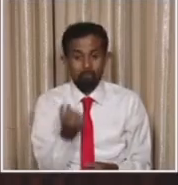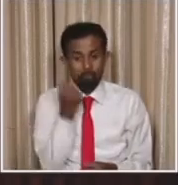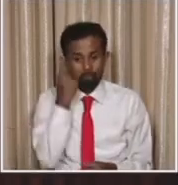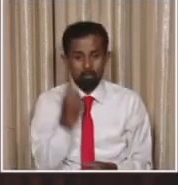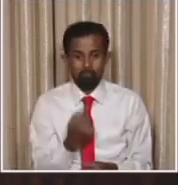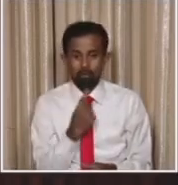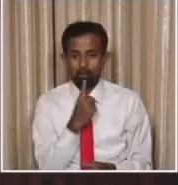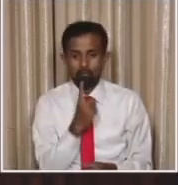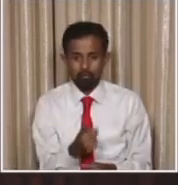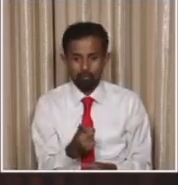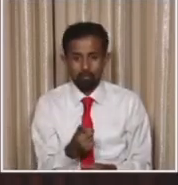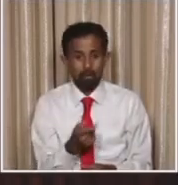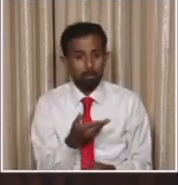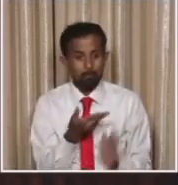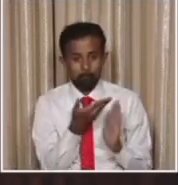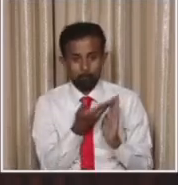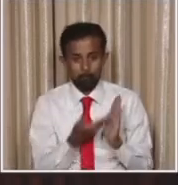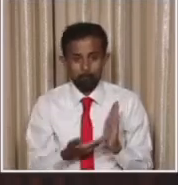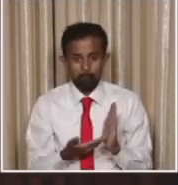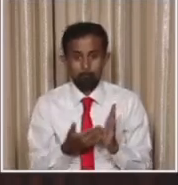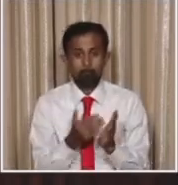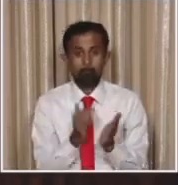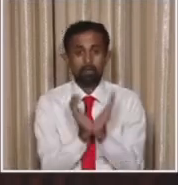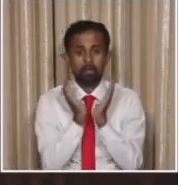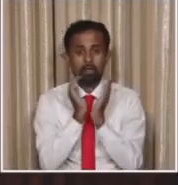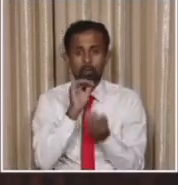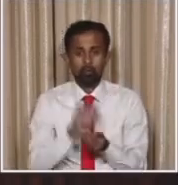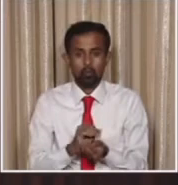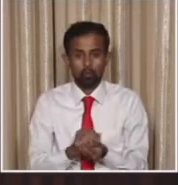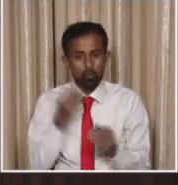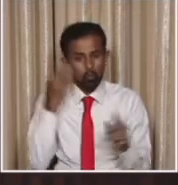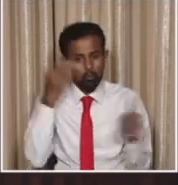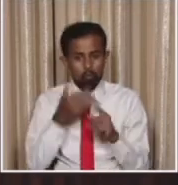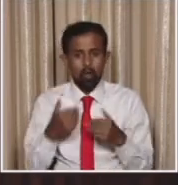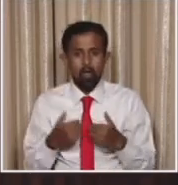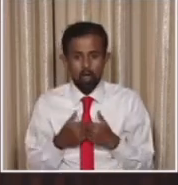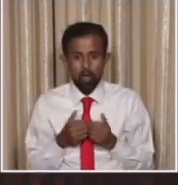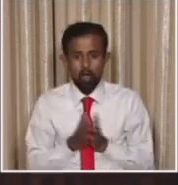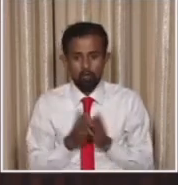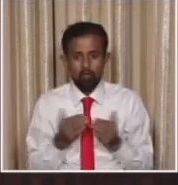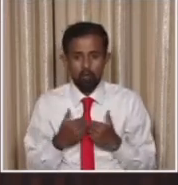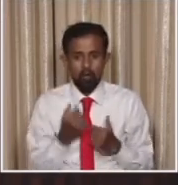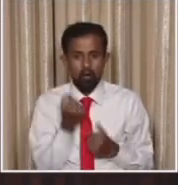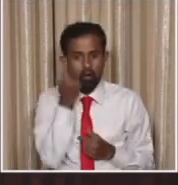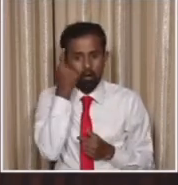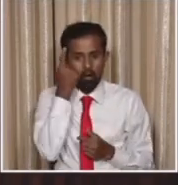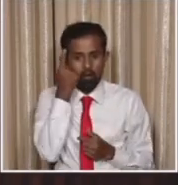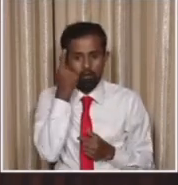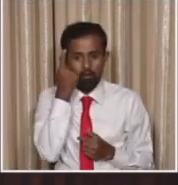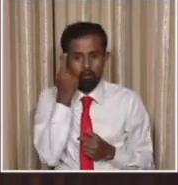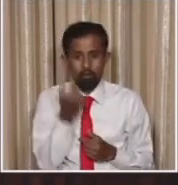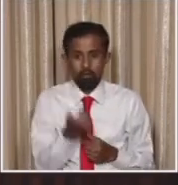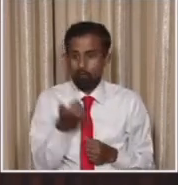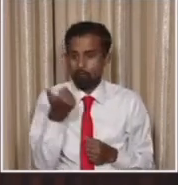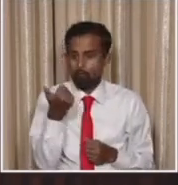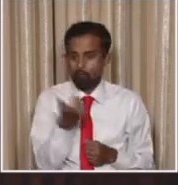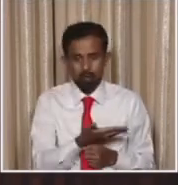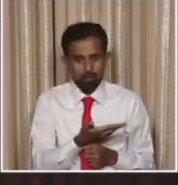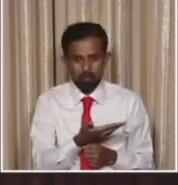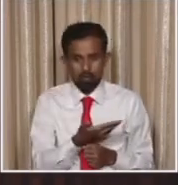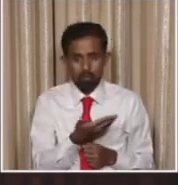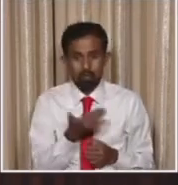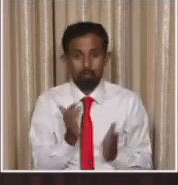විශ්වාස කරන්නේ මේ වන සංරක්ෂණය සම්බන්ධව අපි තුල තියෙන අදහස ඉතාම වැදගත්. ඒ වගේම